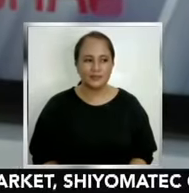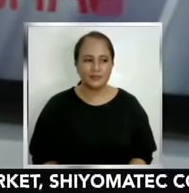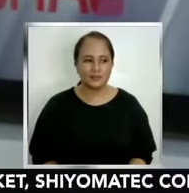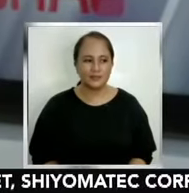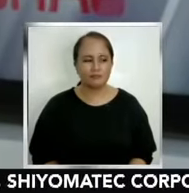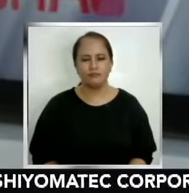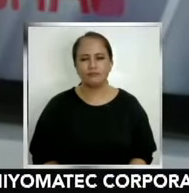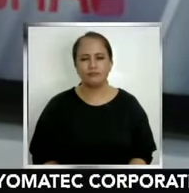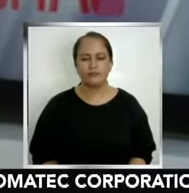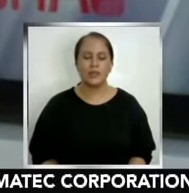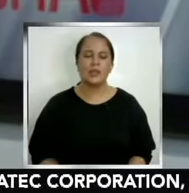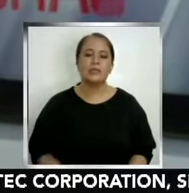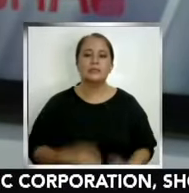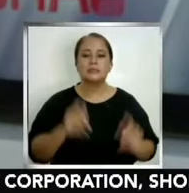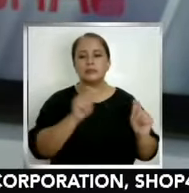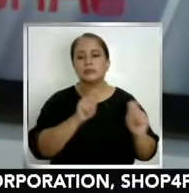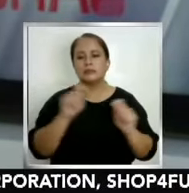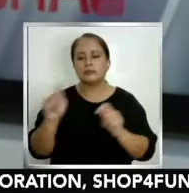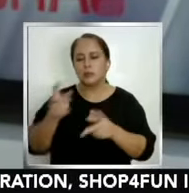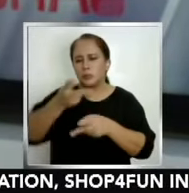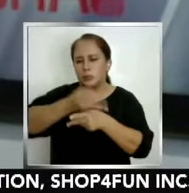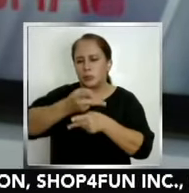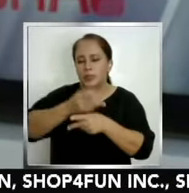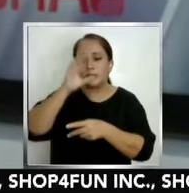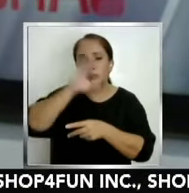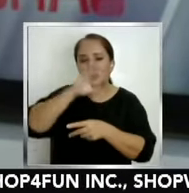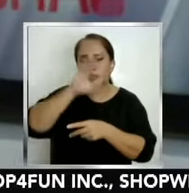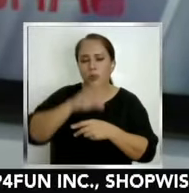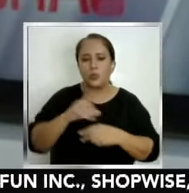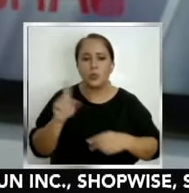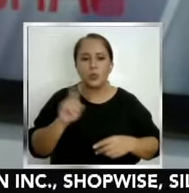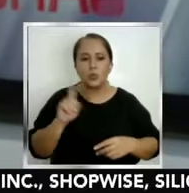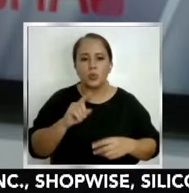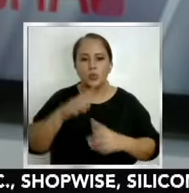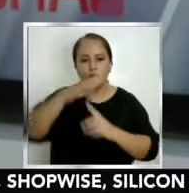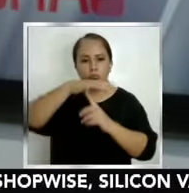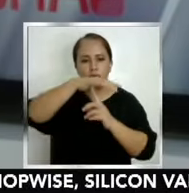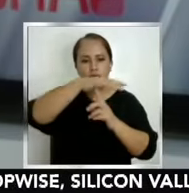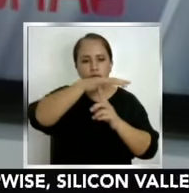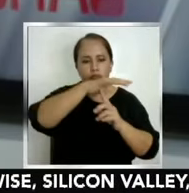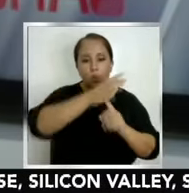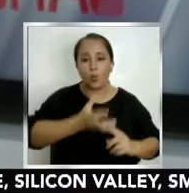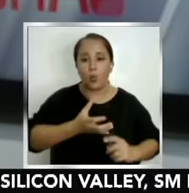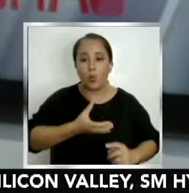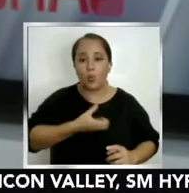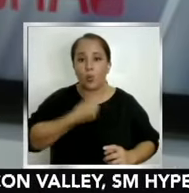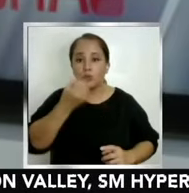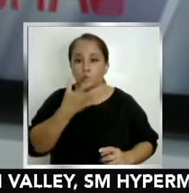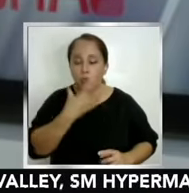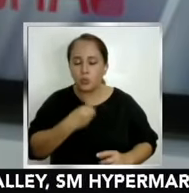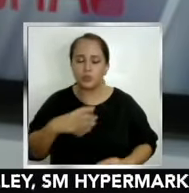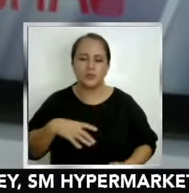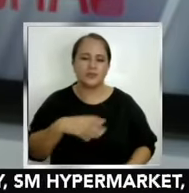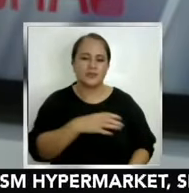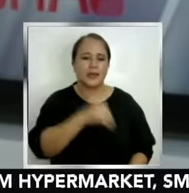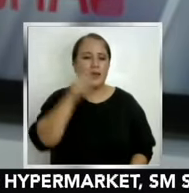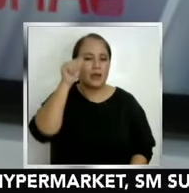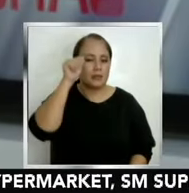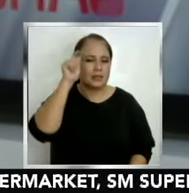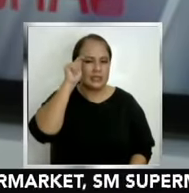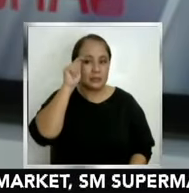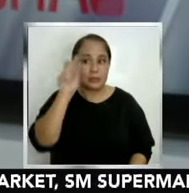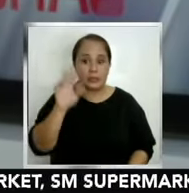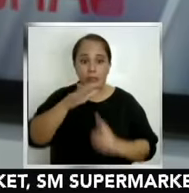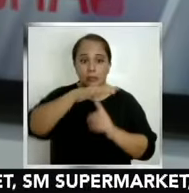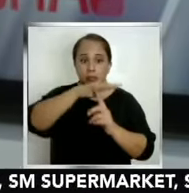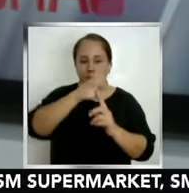Inilipat at bantay sarado na sa Cebu ang umano'y chopper ni Congressman Arnie Teves na ginamit daw sa pagtakas ng mga